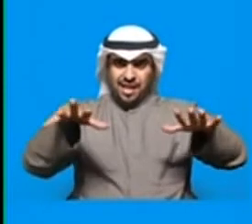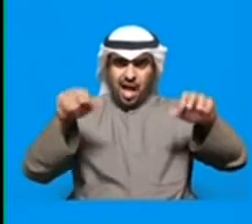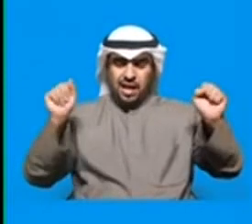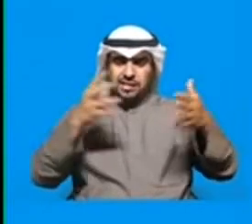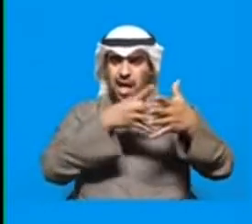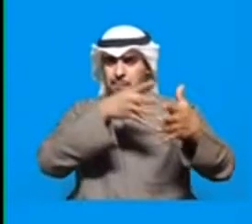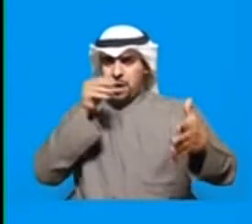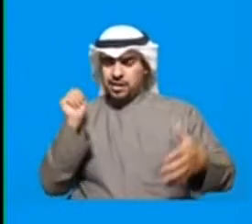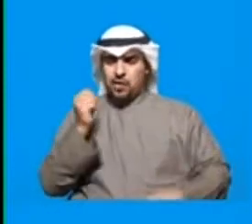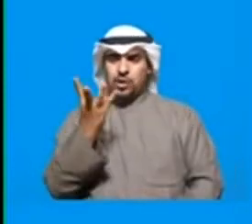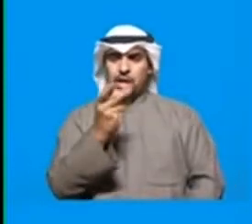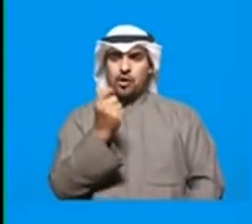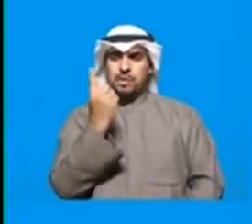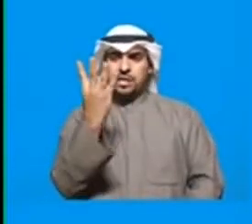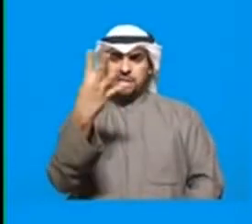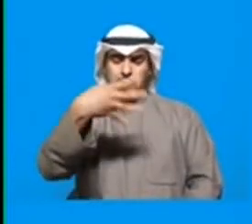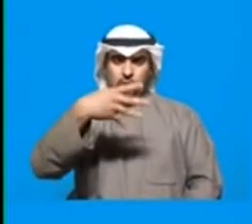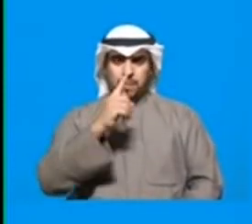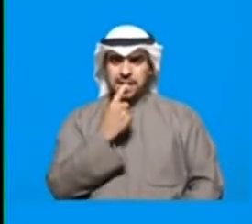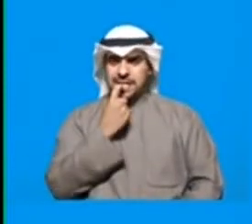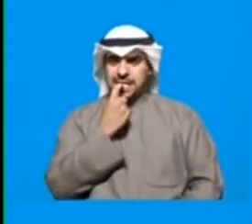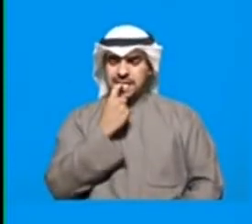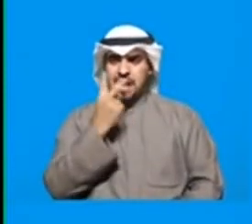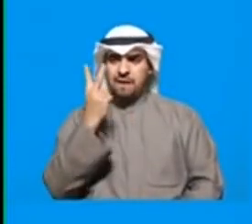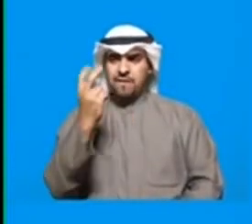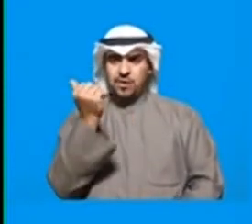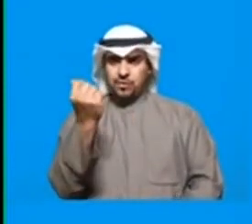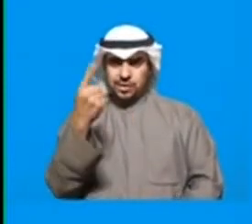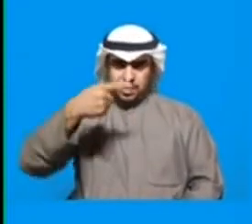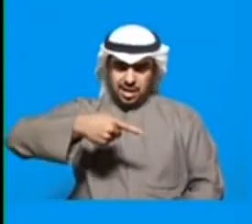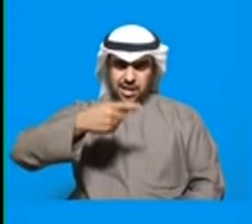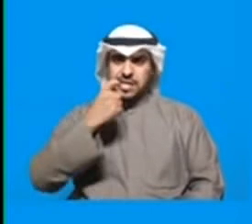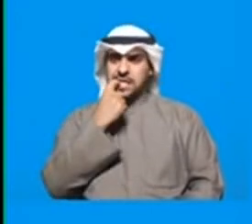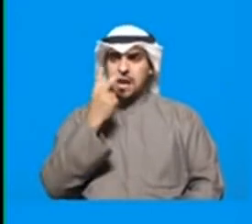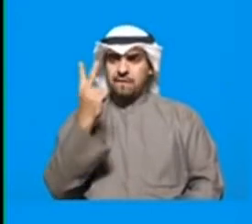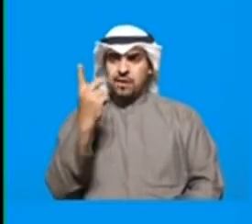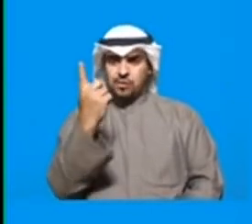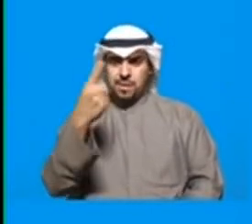47 للعام الجامعي 2016-2017.